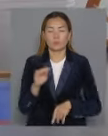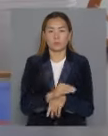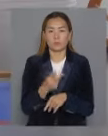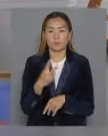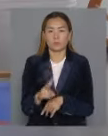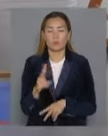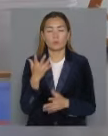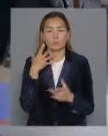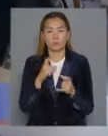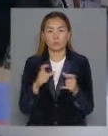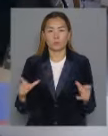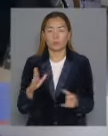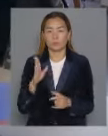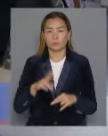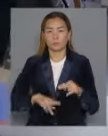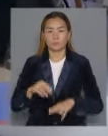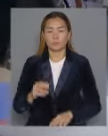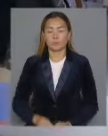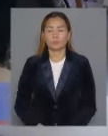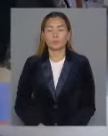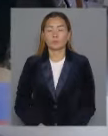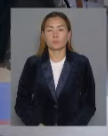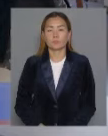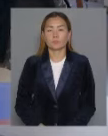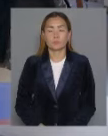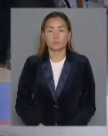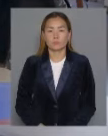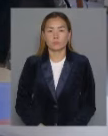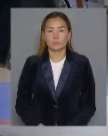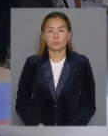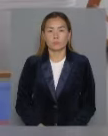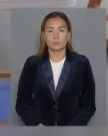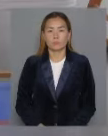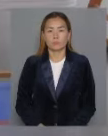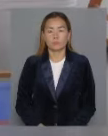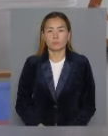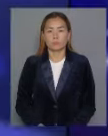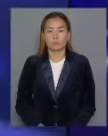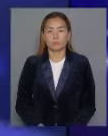2 заманауи мектеп бой көтермек. Нұрлыбек Бақтар, Тұрбатпанов, жаңалық қызметі.